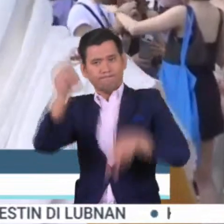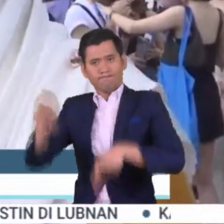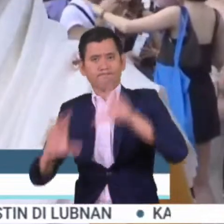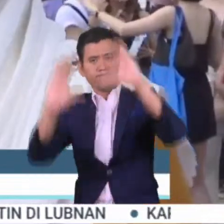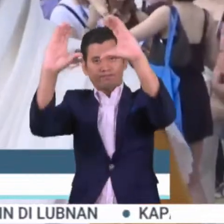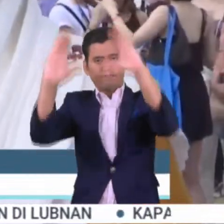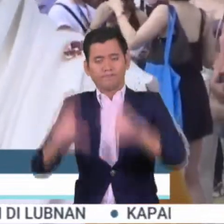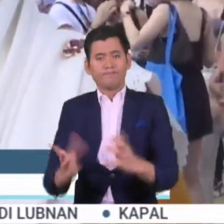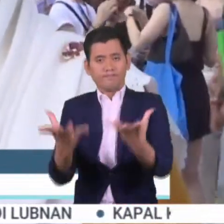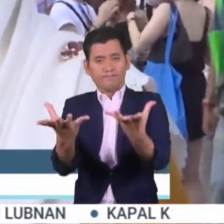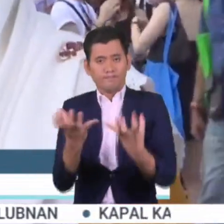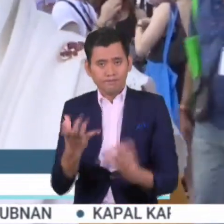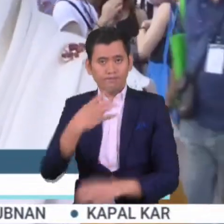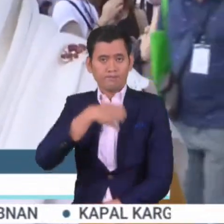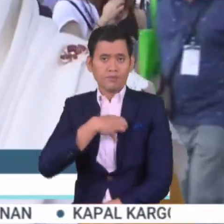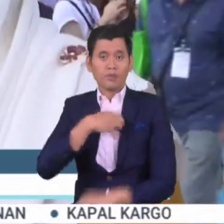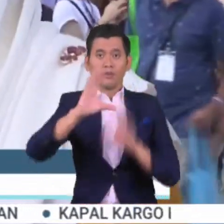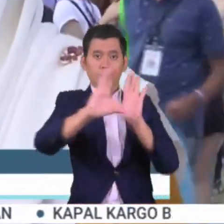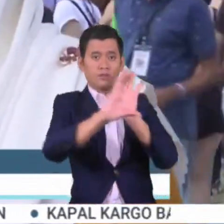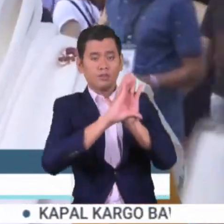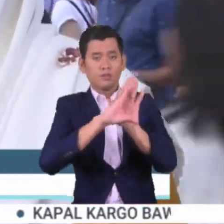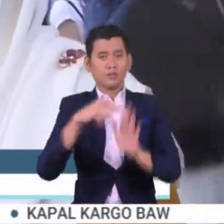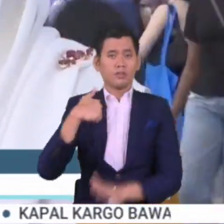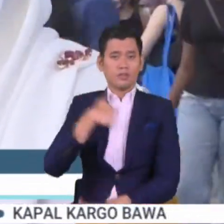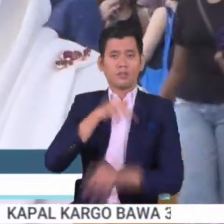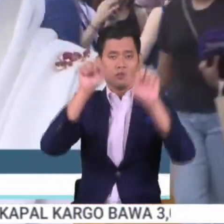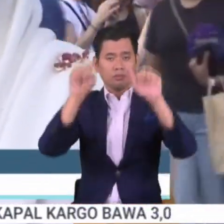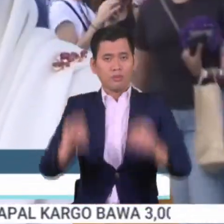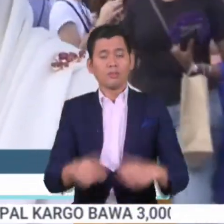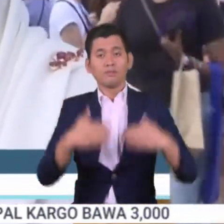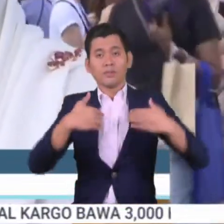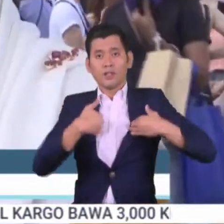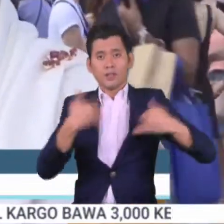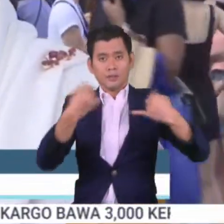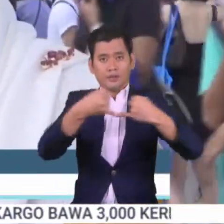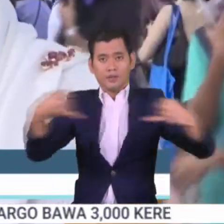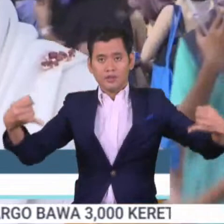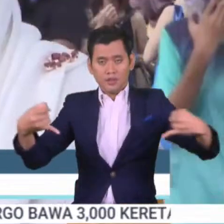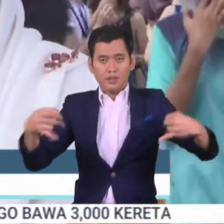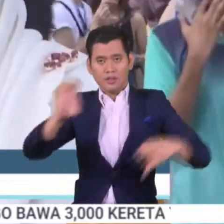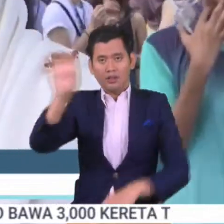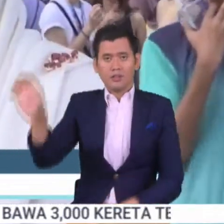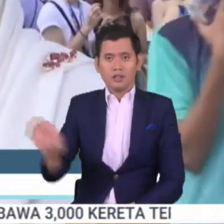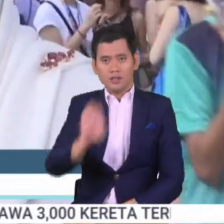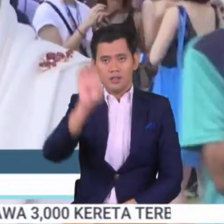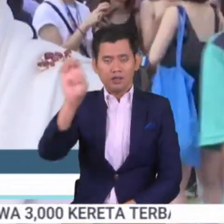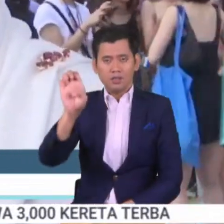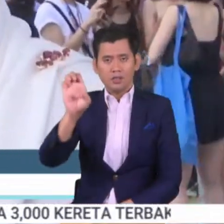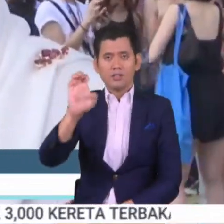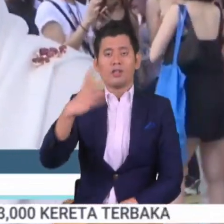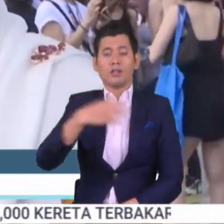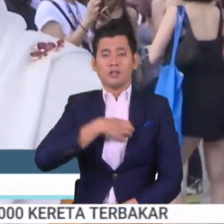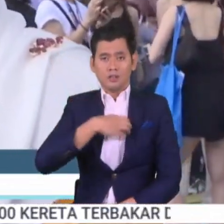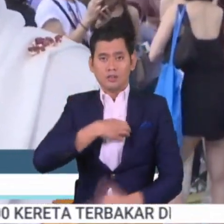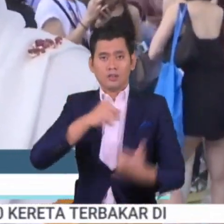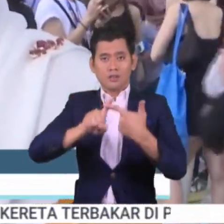cara untuk mengadu. Antaranya lah kita ada portal Easy Adu, kita juga ada WhatsApp, kita